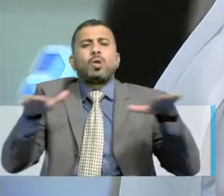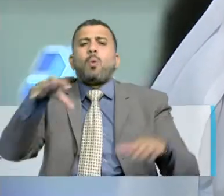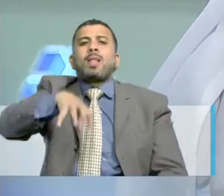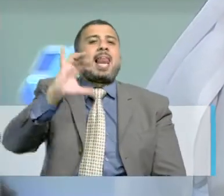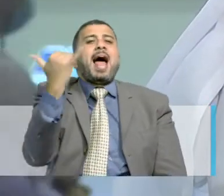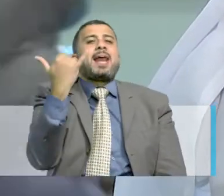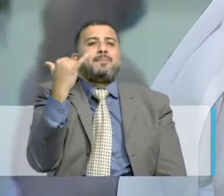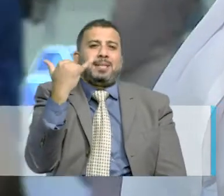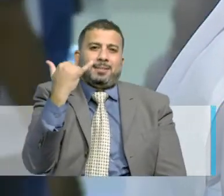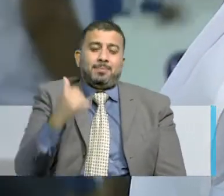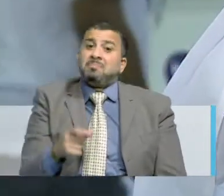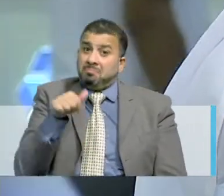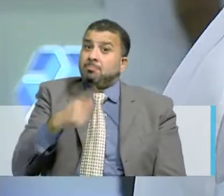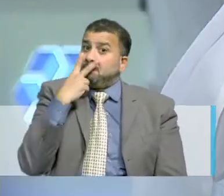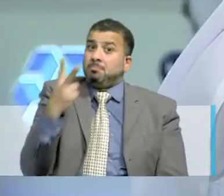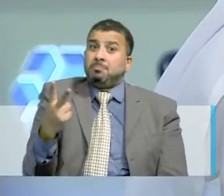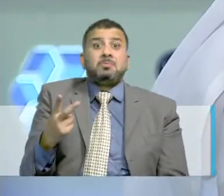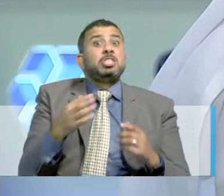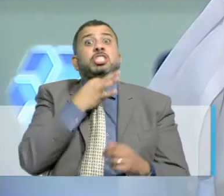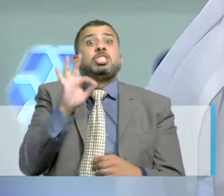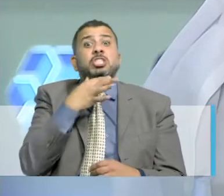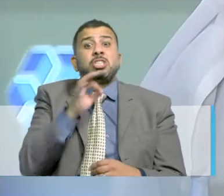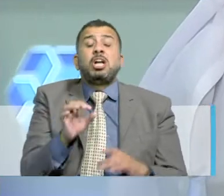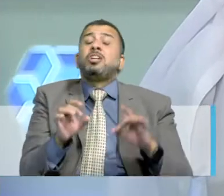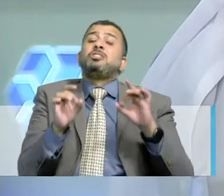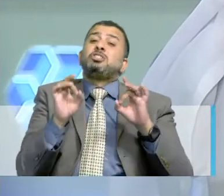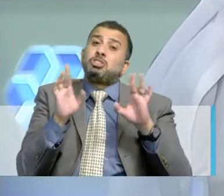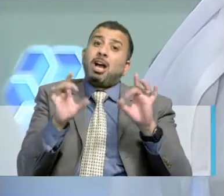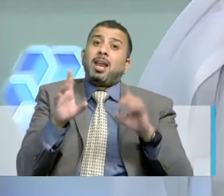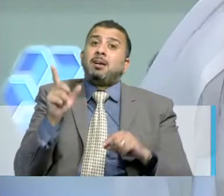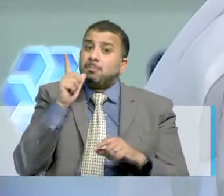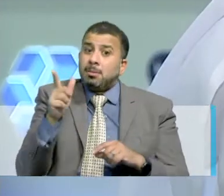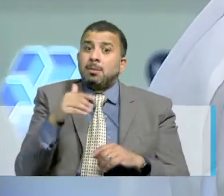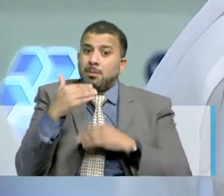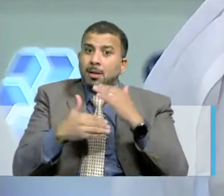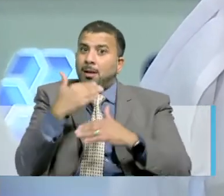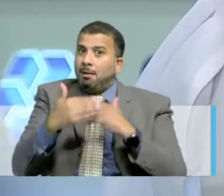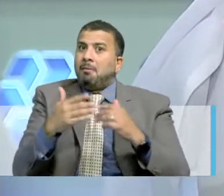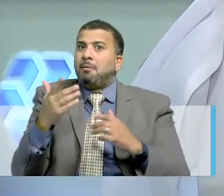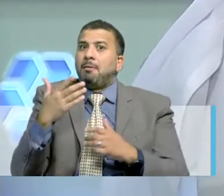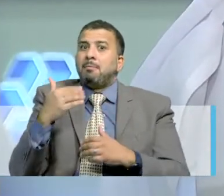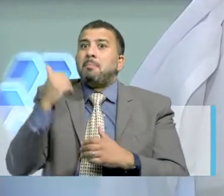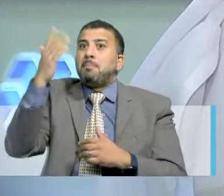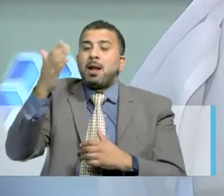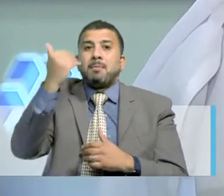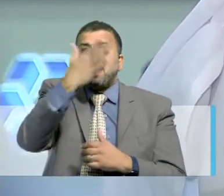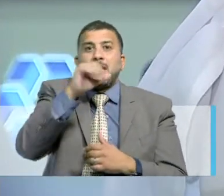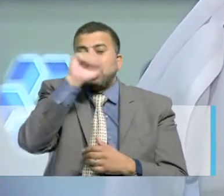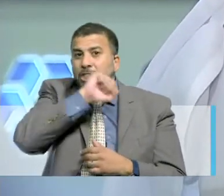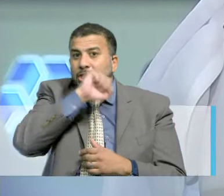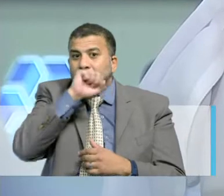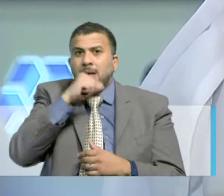العربي. مثل ما شايفين الجديد أيضا والمميز أن إن شاء الله يعني هناك فعاليات خارجية سوف تكون خارج إمارة الشارقة